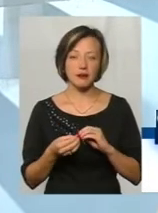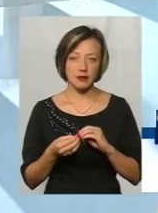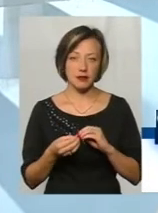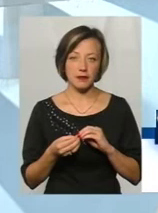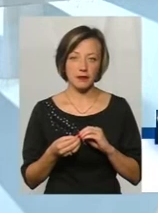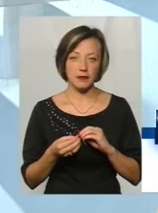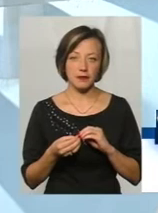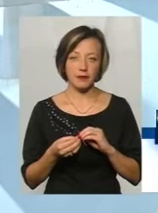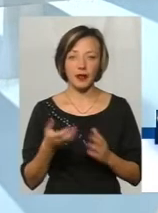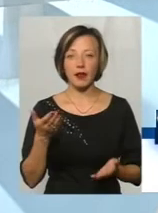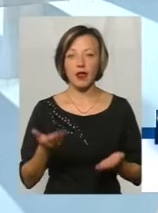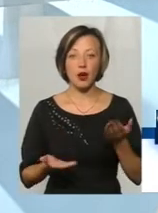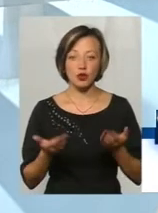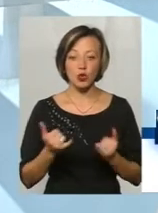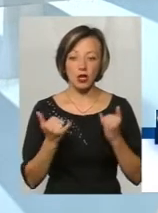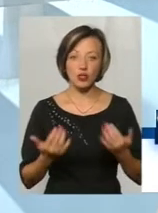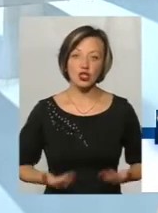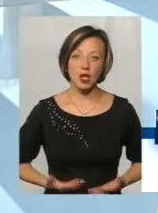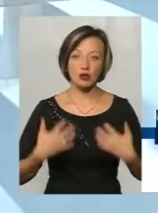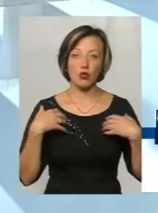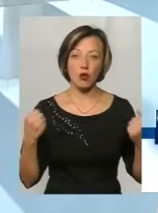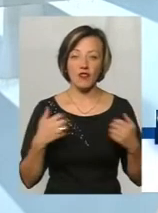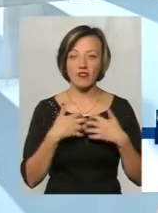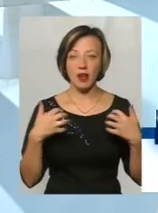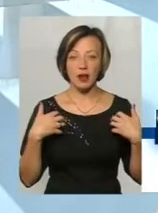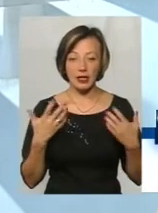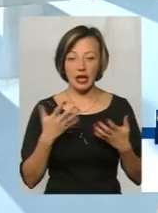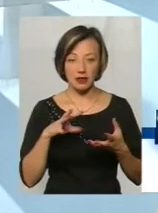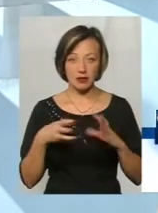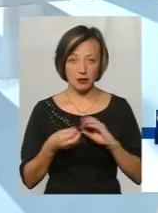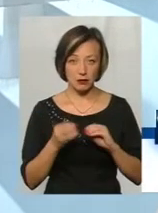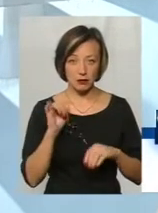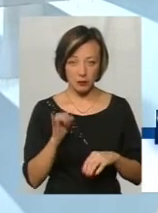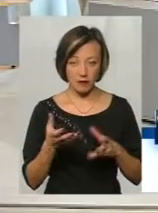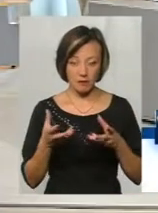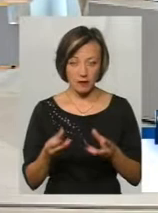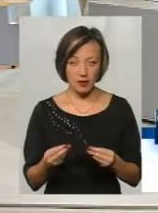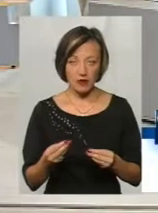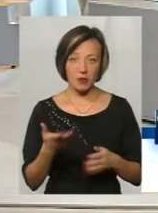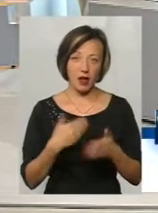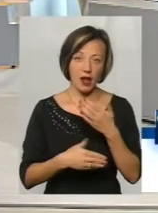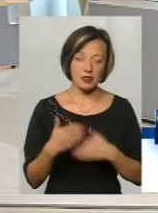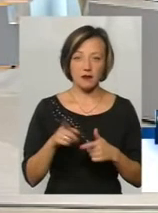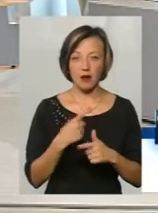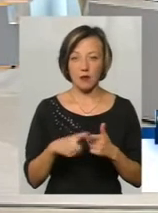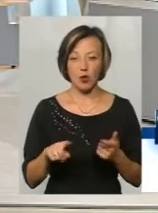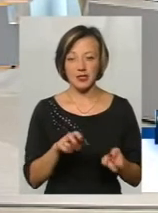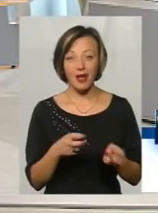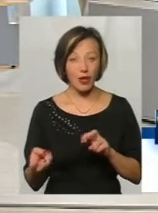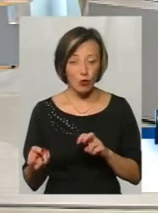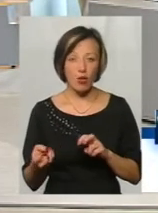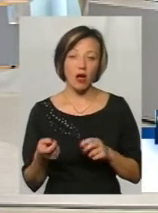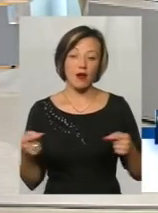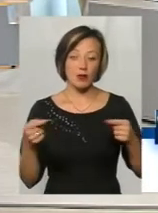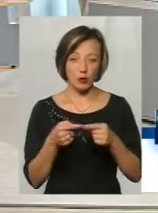Якщо для життя чи здоров'я тварини настали якісь наслідки, тобто тварина зазнала каліцтва або взагалі загинула,